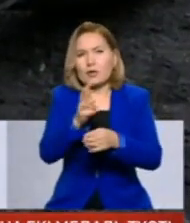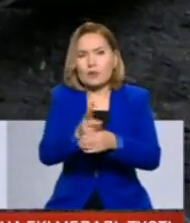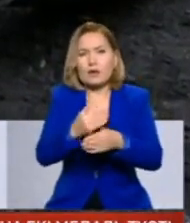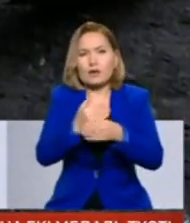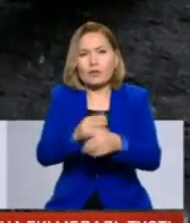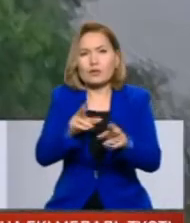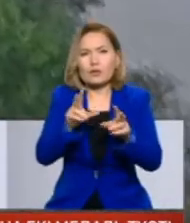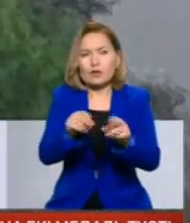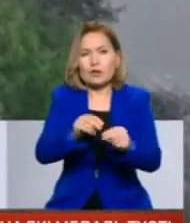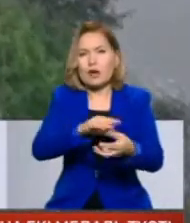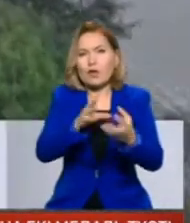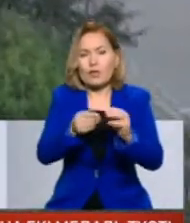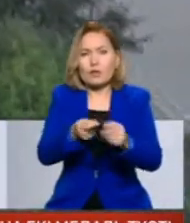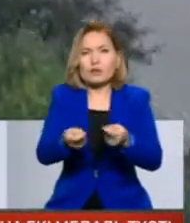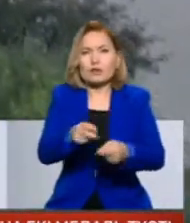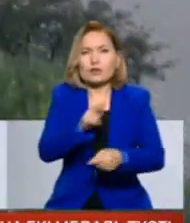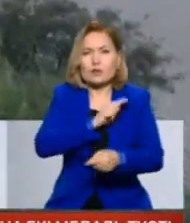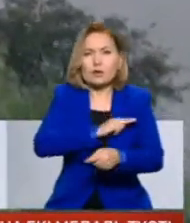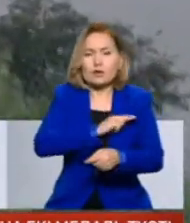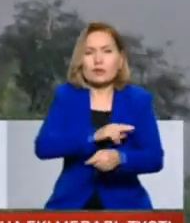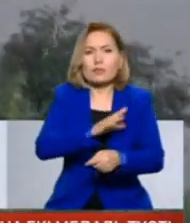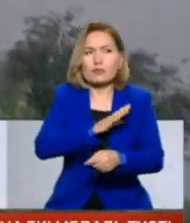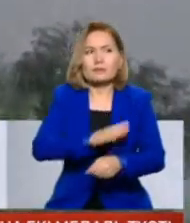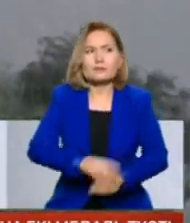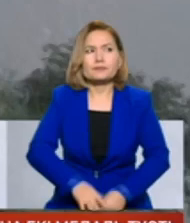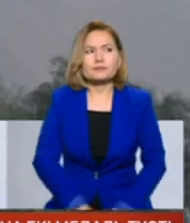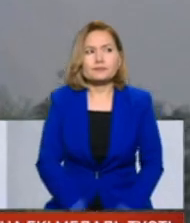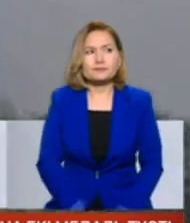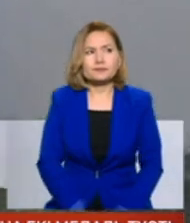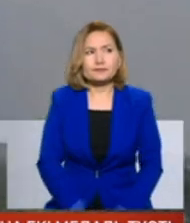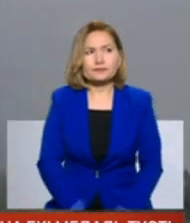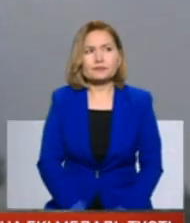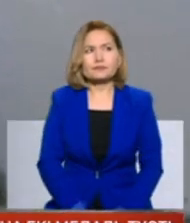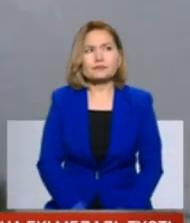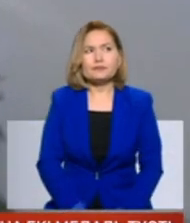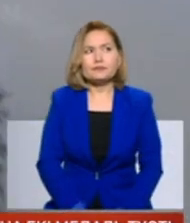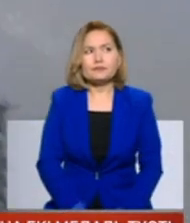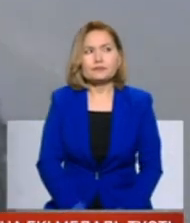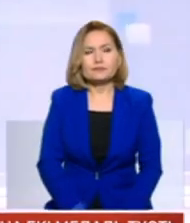келтіруді жеңілдету мақсатында қабылданып отыр. Арсан Ысбек, Қазақстан ұлттық телеарнасы.